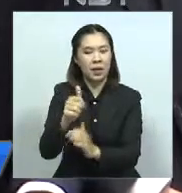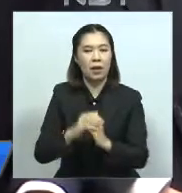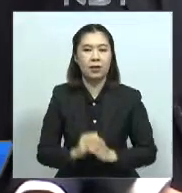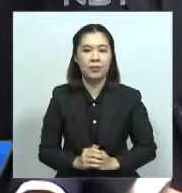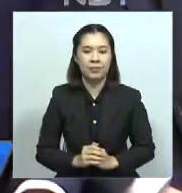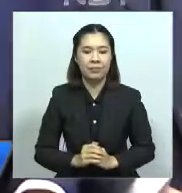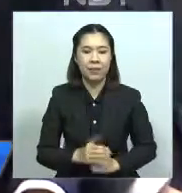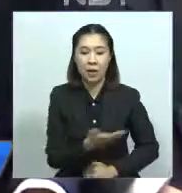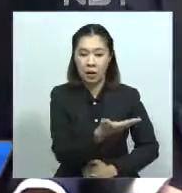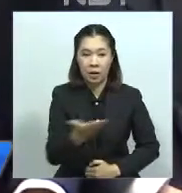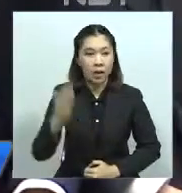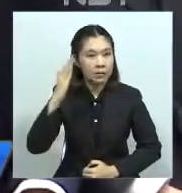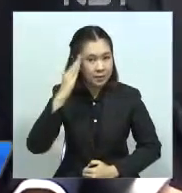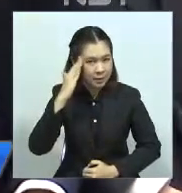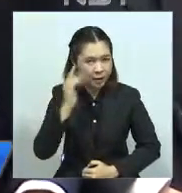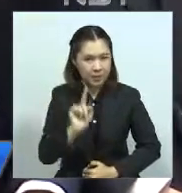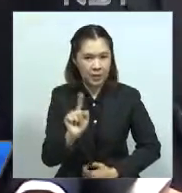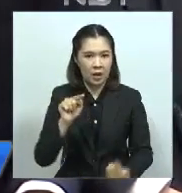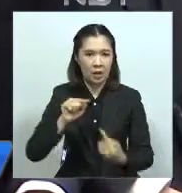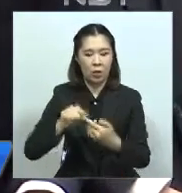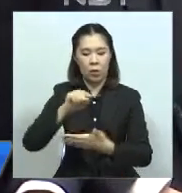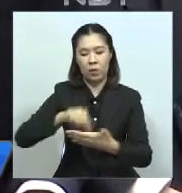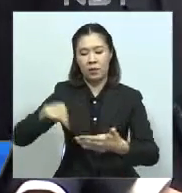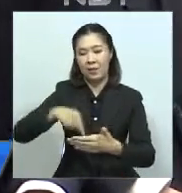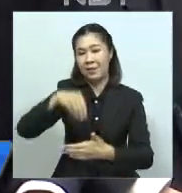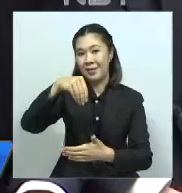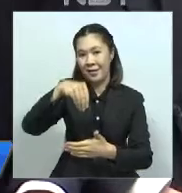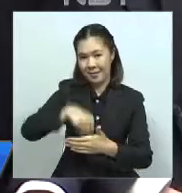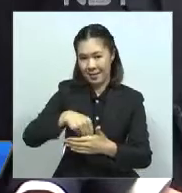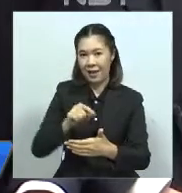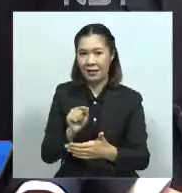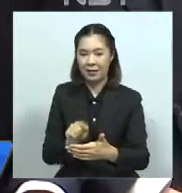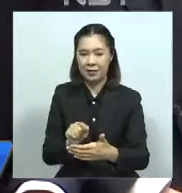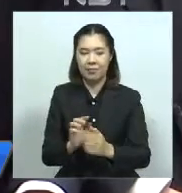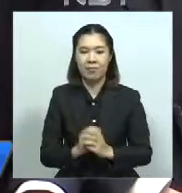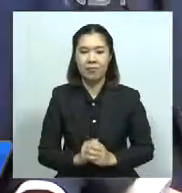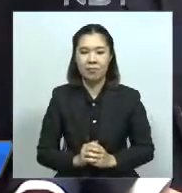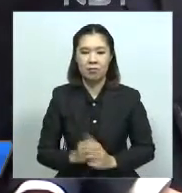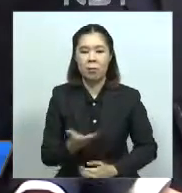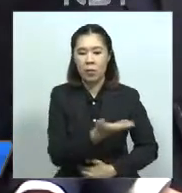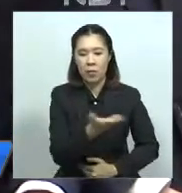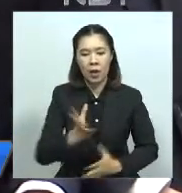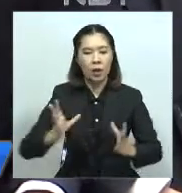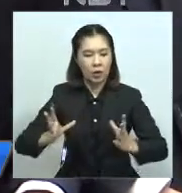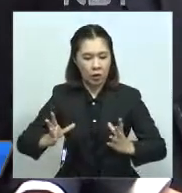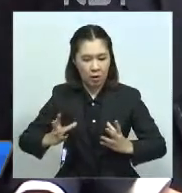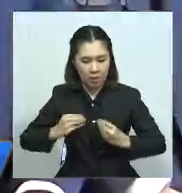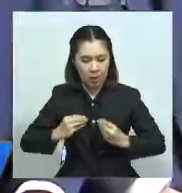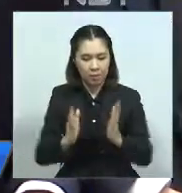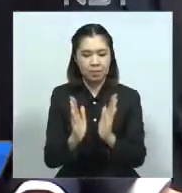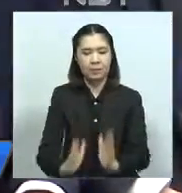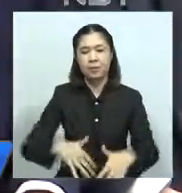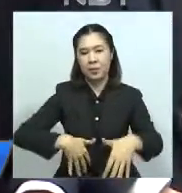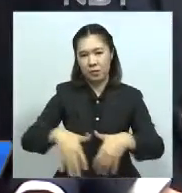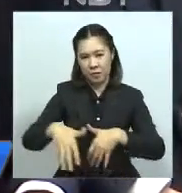านได้ทราบนะครับว่าผลการเลือกตั้งครั้งนี้นะครับเราก็ต้องยอมรับเสียงของพี่น้องประชาช